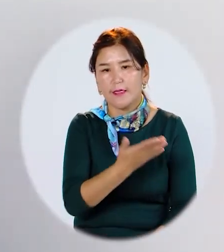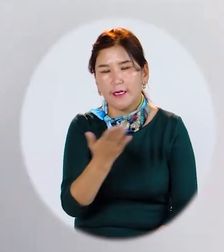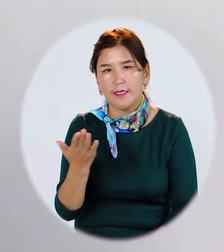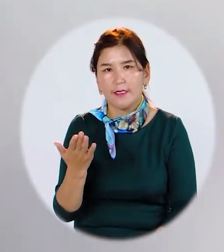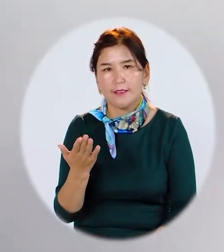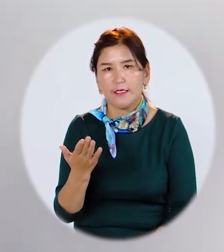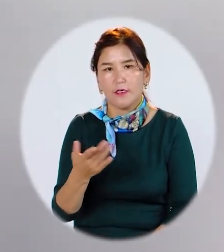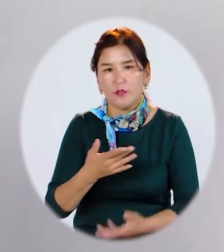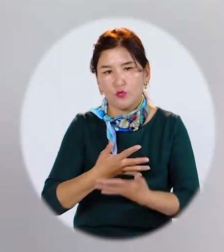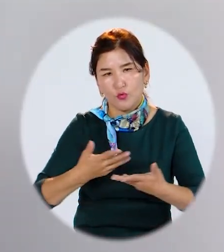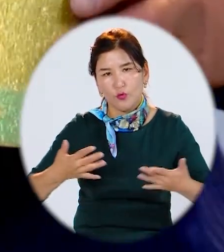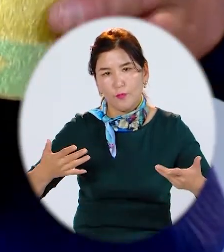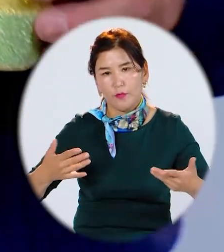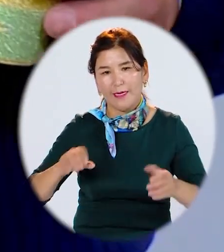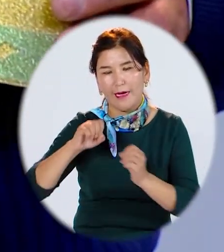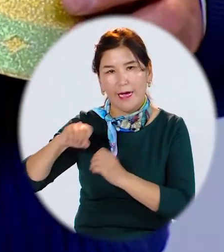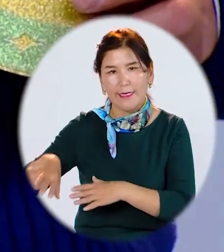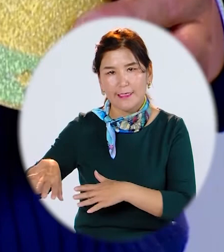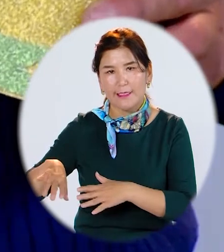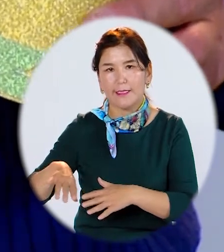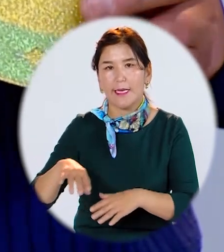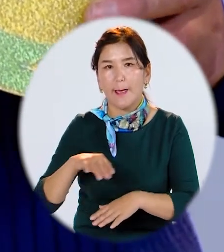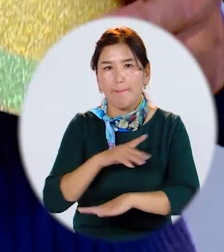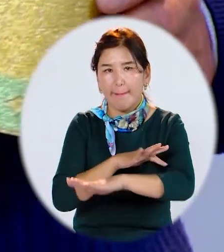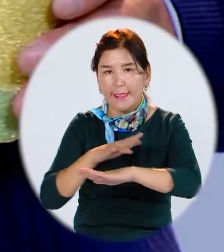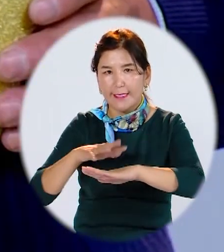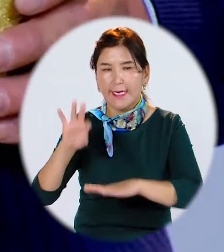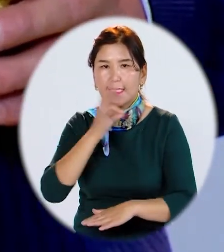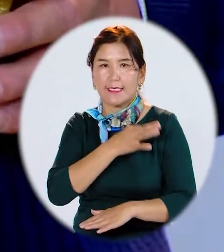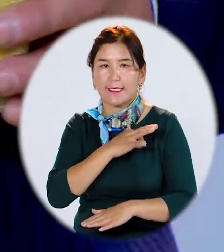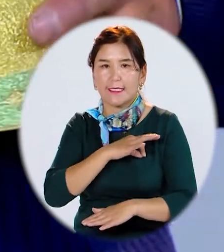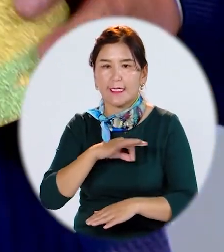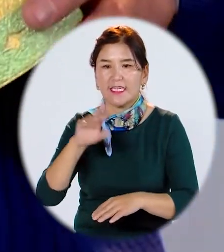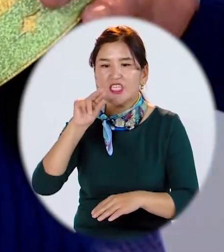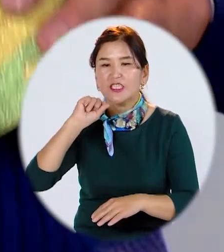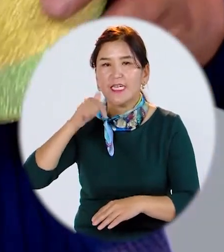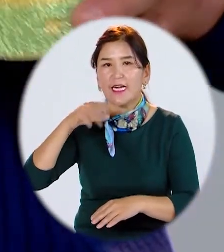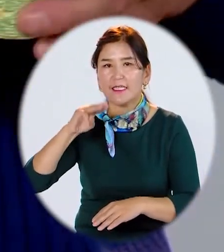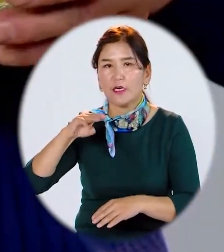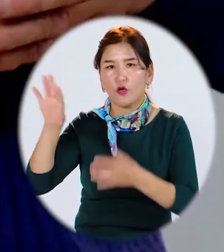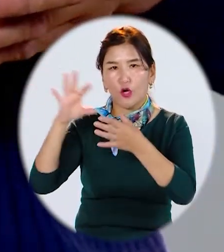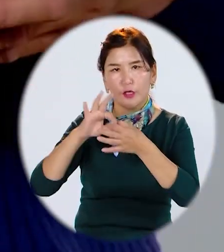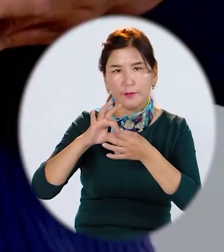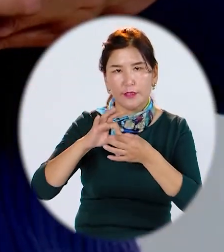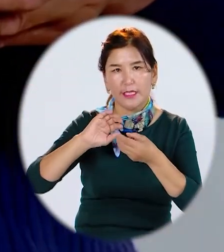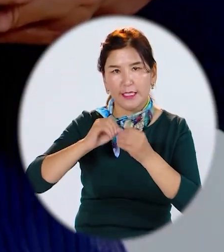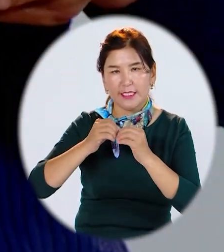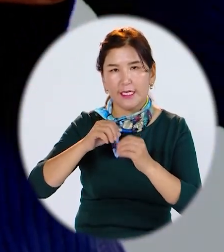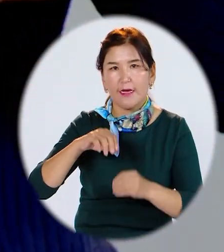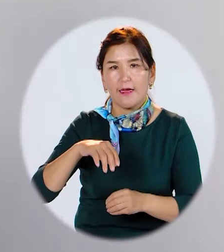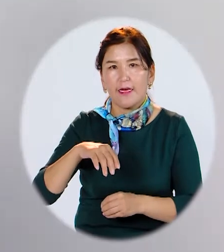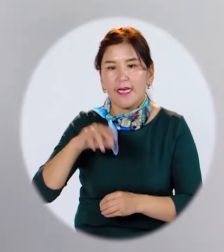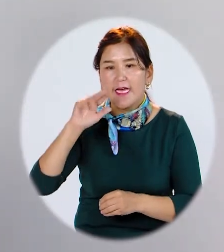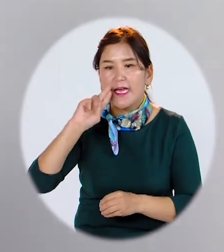хүн төрөл бүрийн одоо хаягдлын материал ашиглаад, саяны нь одоо шагтан холболтоор ашиглаад, энэ одоо кэччихний савар бид хүн